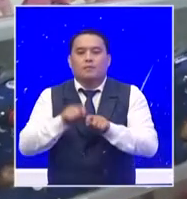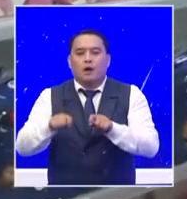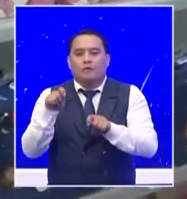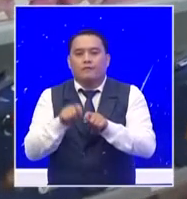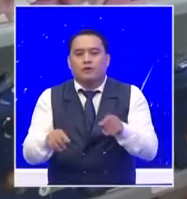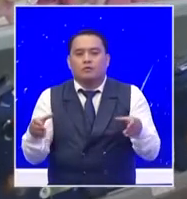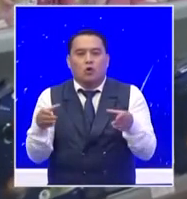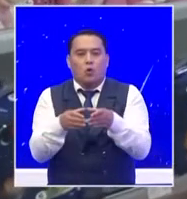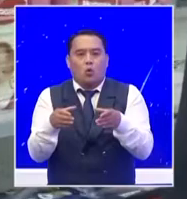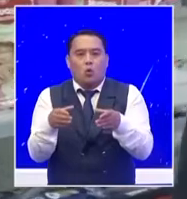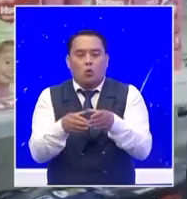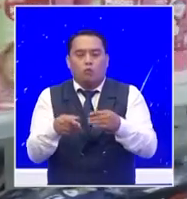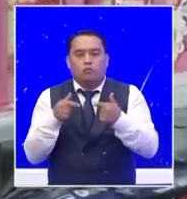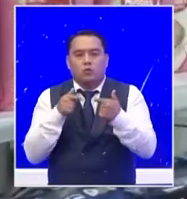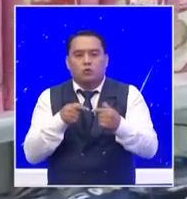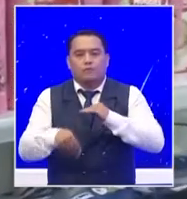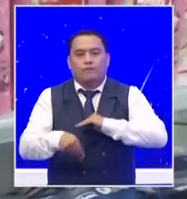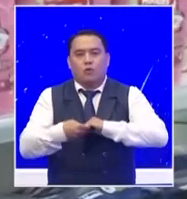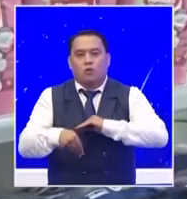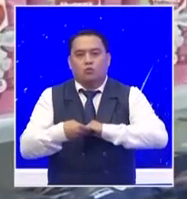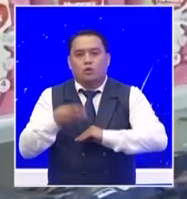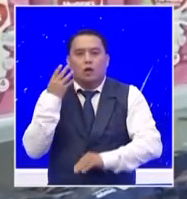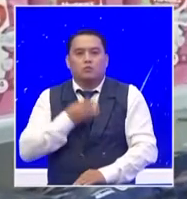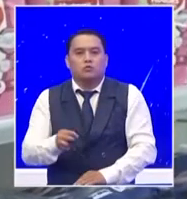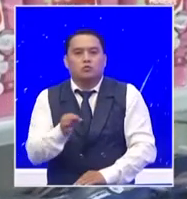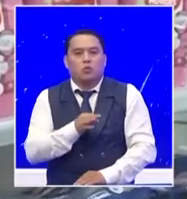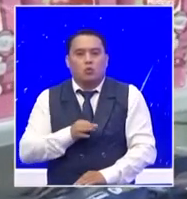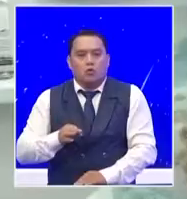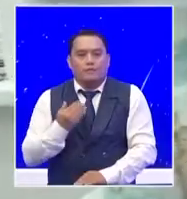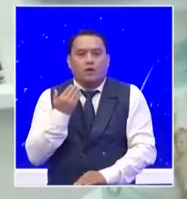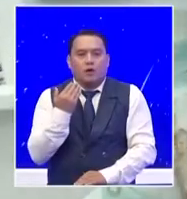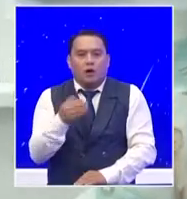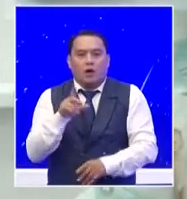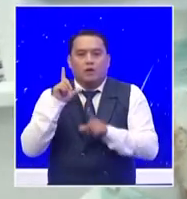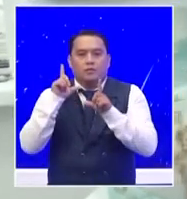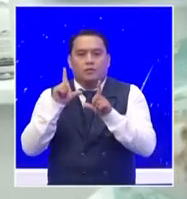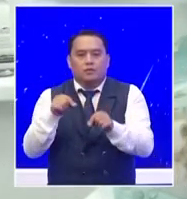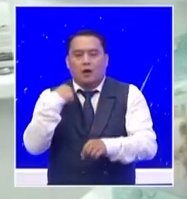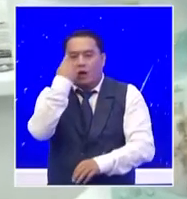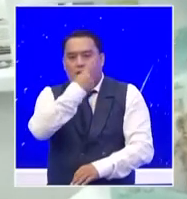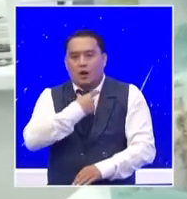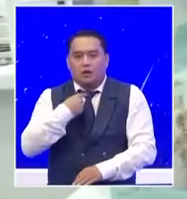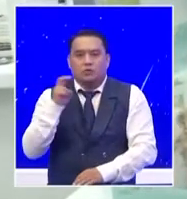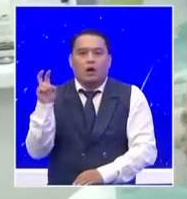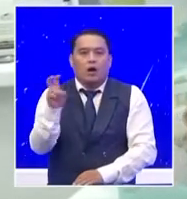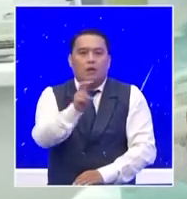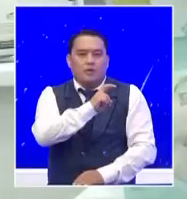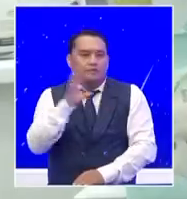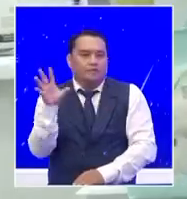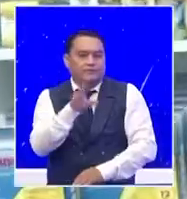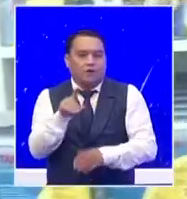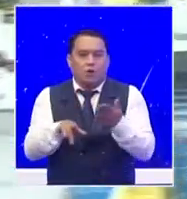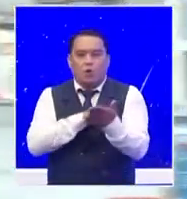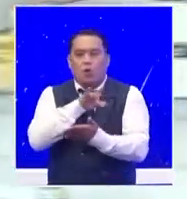руководитель департамента агентства по противодействию коррупции Алматинской области Ернар Макажанов отправился лично. Объехал практически все аптеки